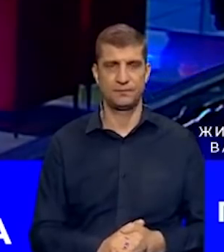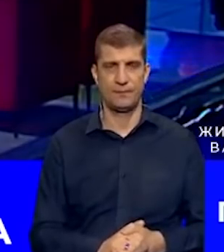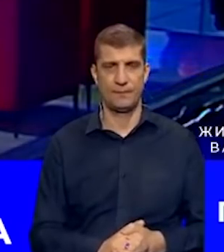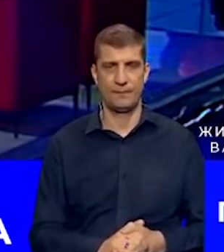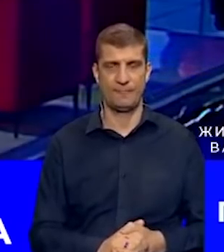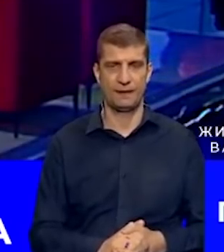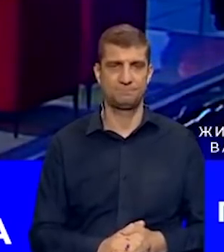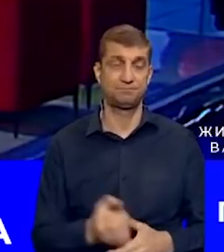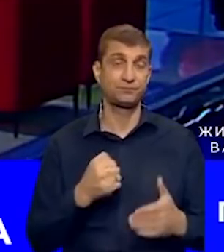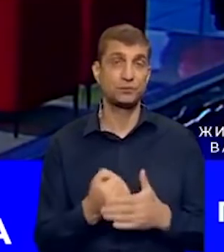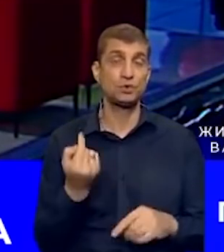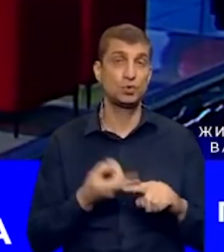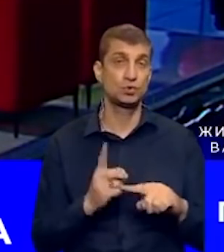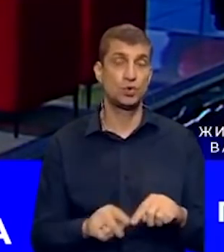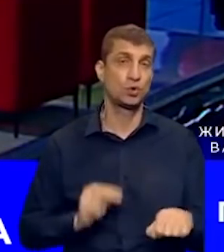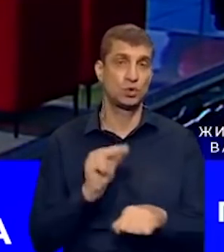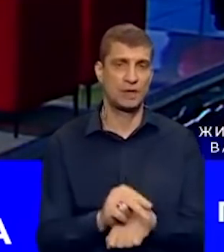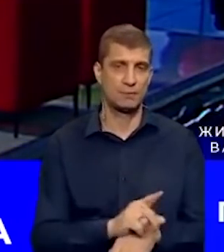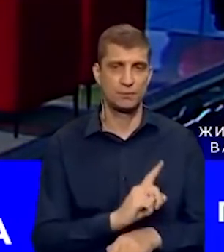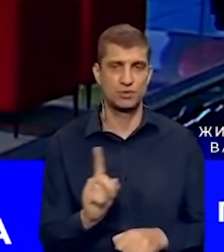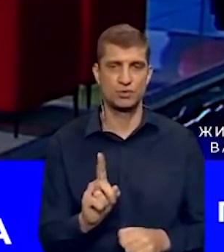І до цього додам, що